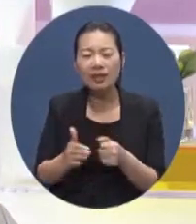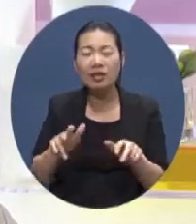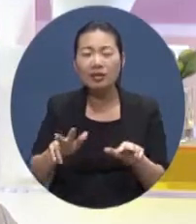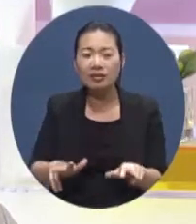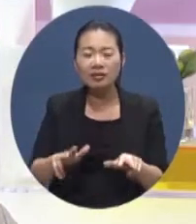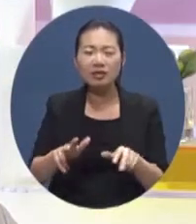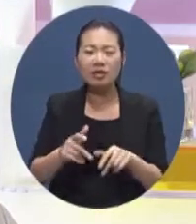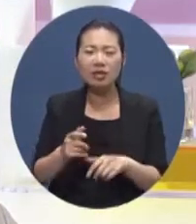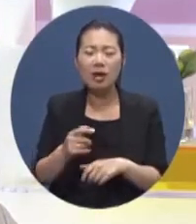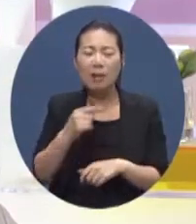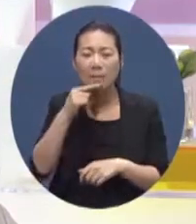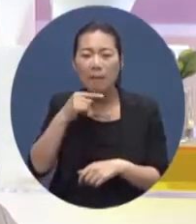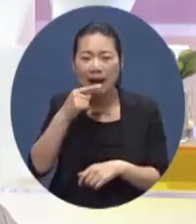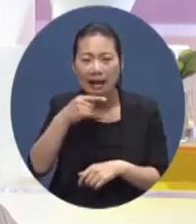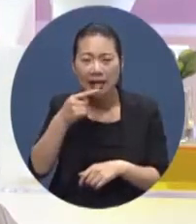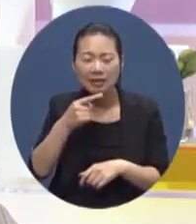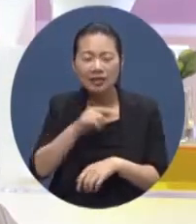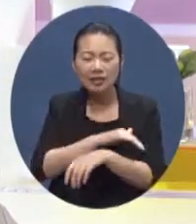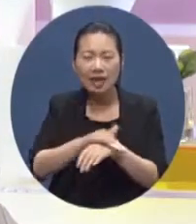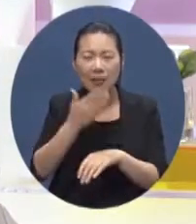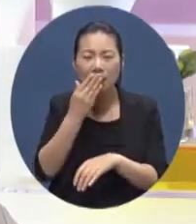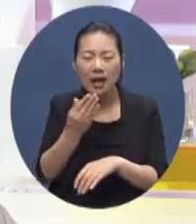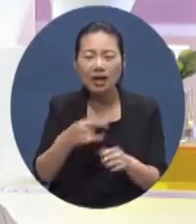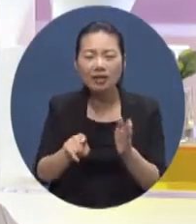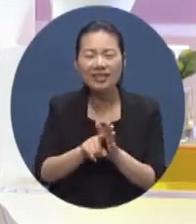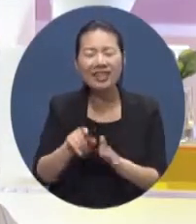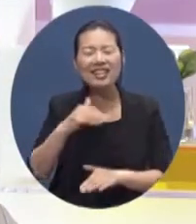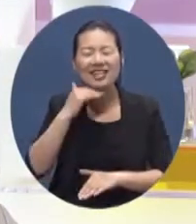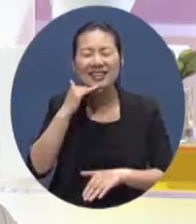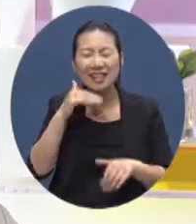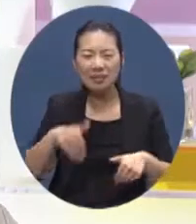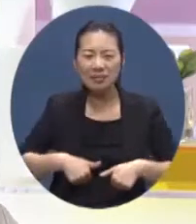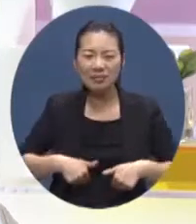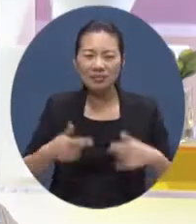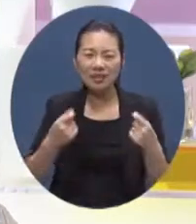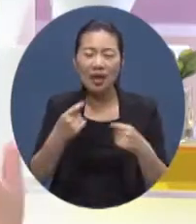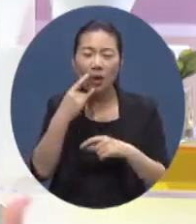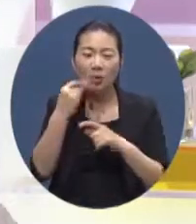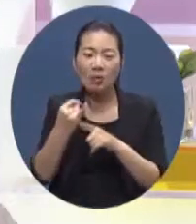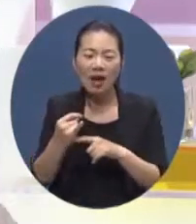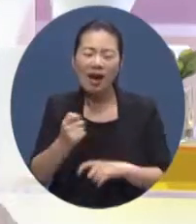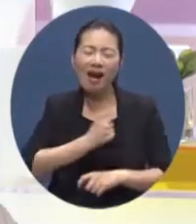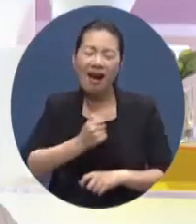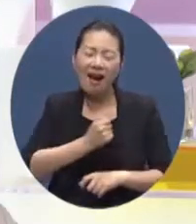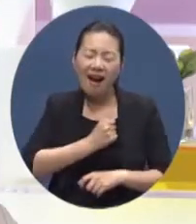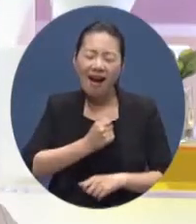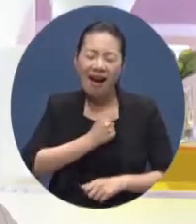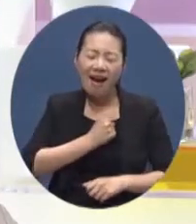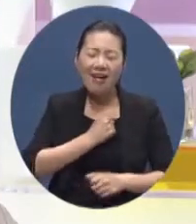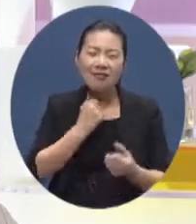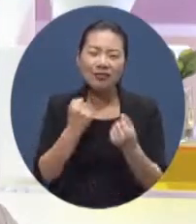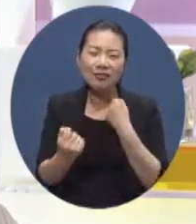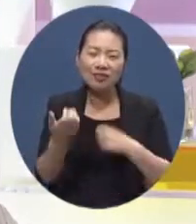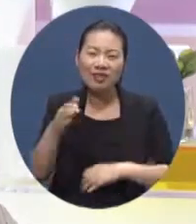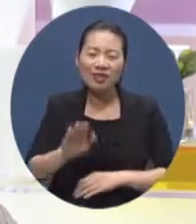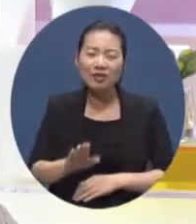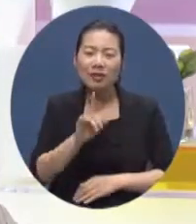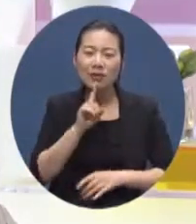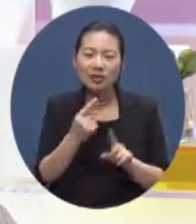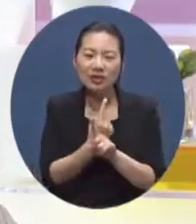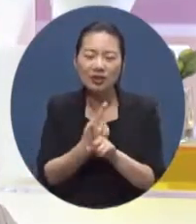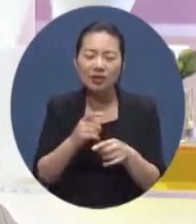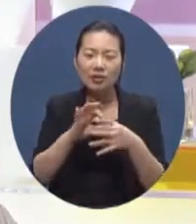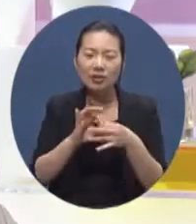우리가 좀 발음이 되기까지 좀 기다려줘야 되는 애기. 엄마가 속이 터지시더라도 네. 네, 언어치료를 조금씩